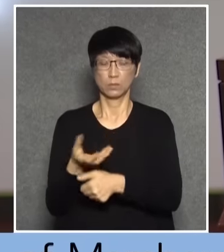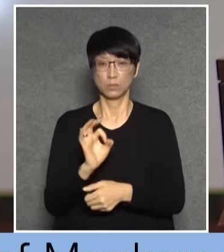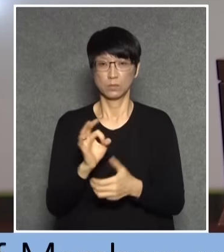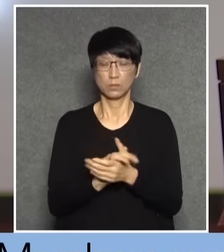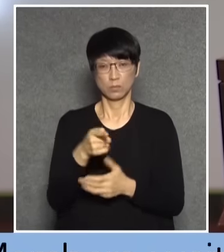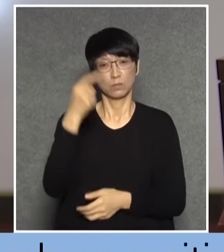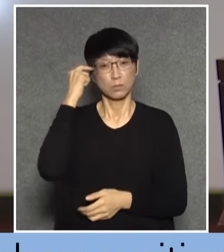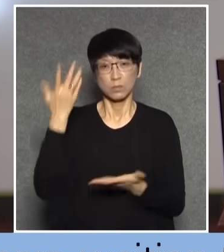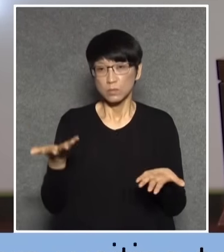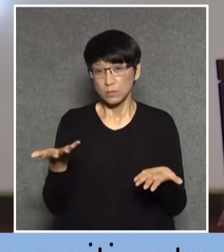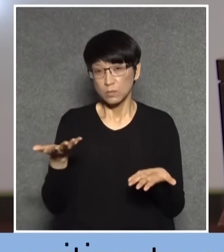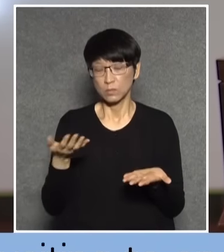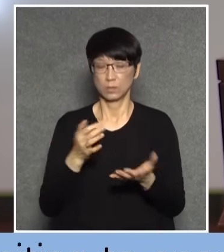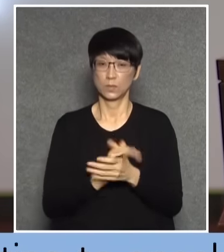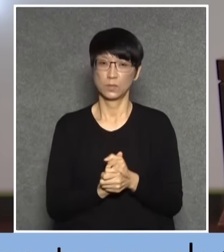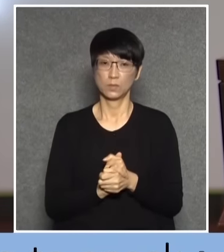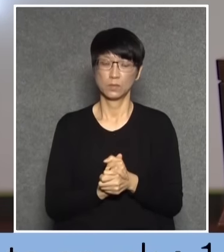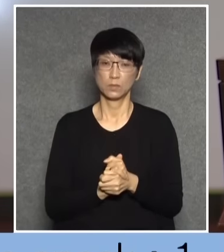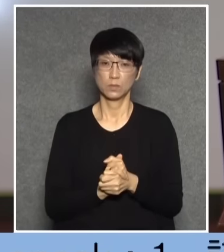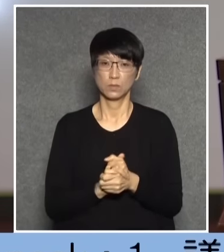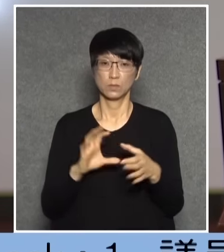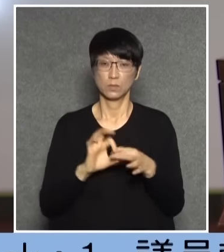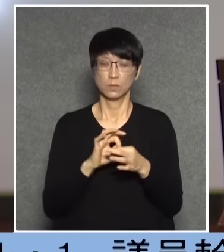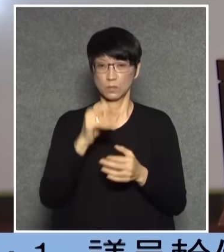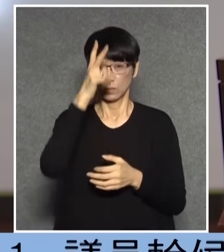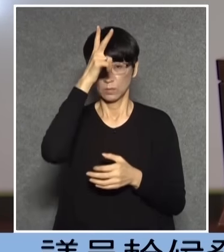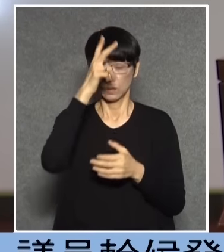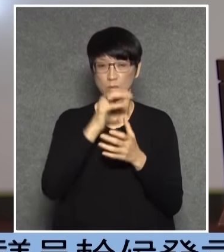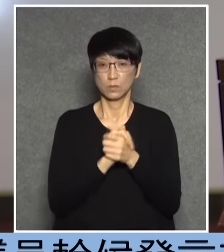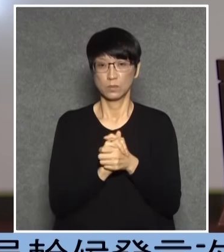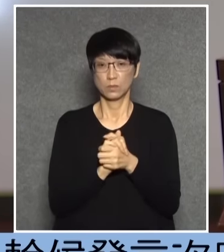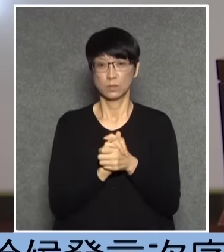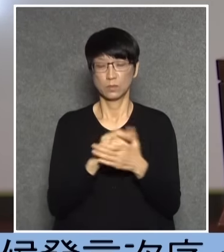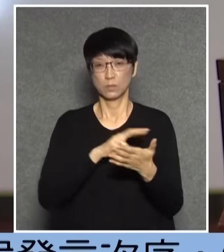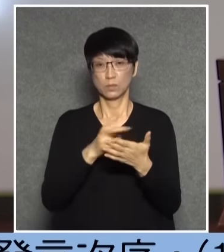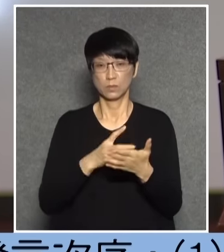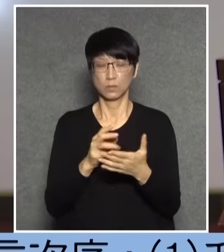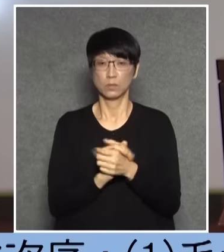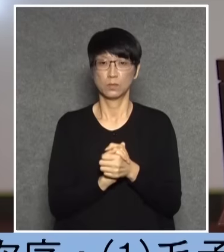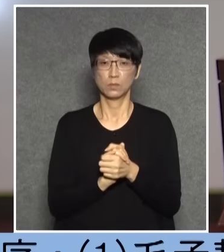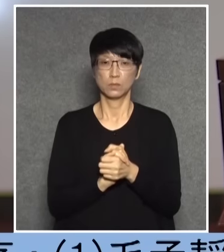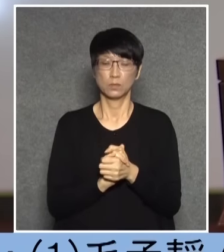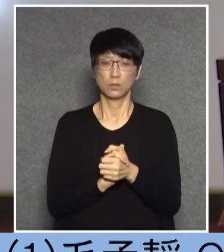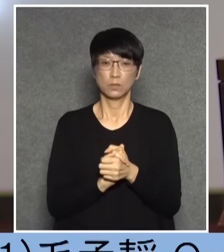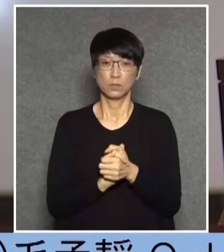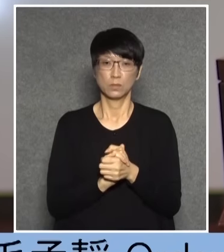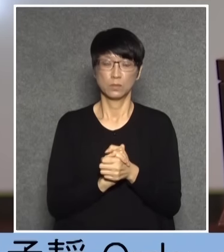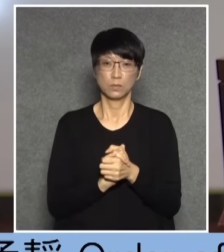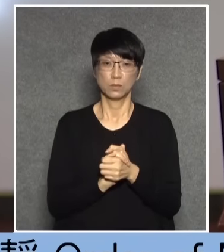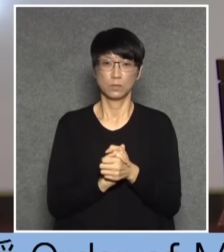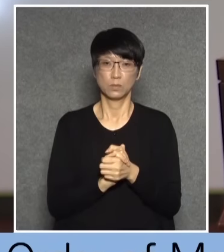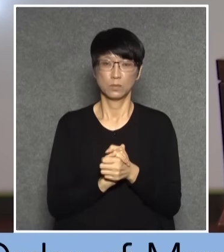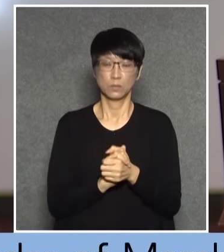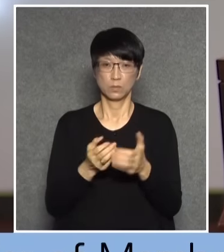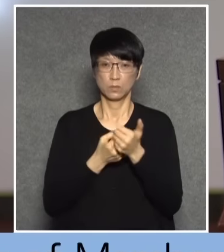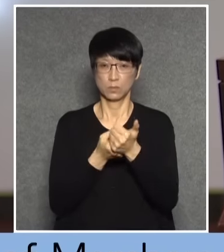知道呢？是不是？所以關於政府這個修正案呢，即是我基本上即是都是會支